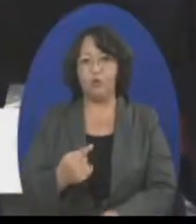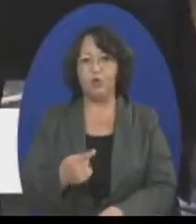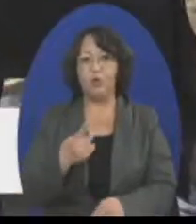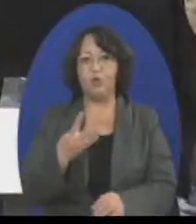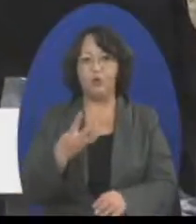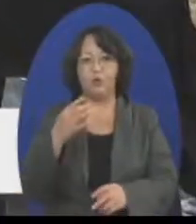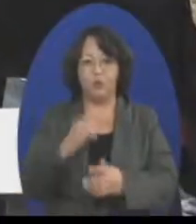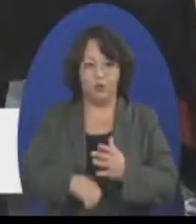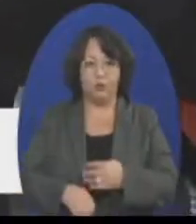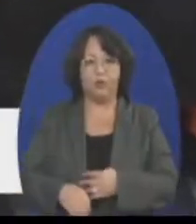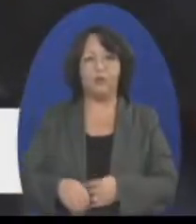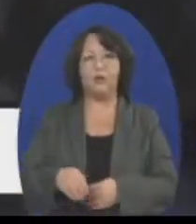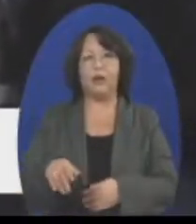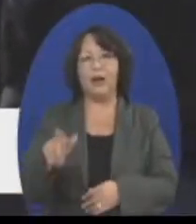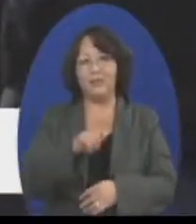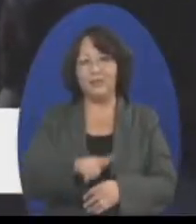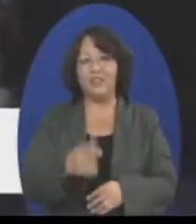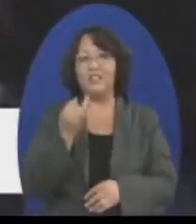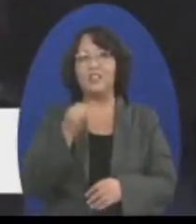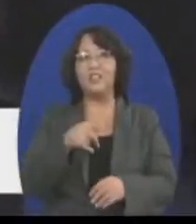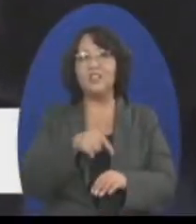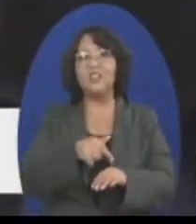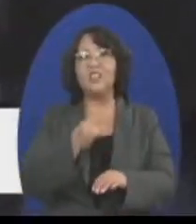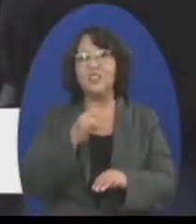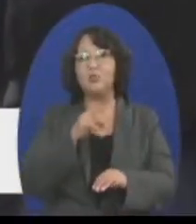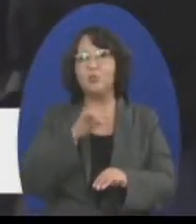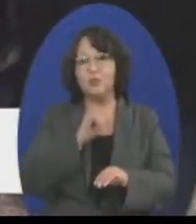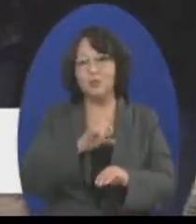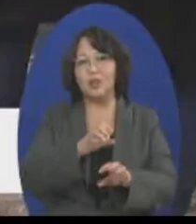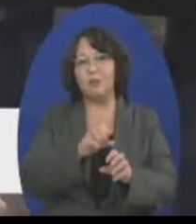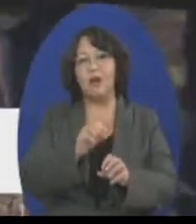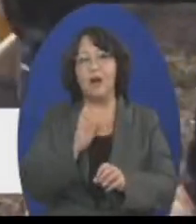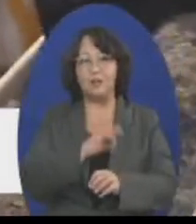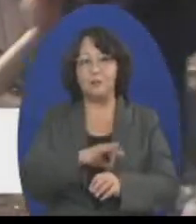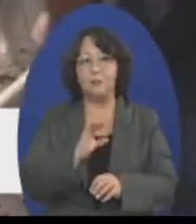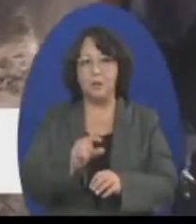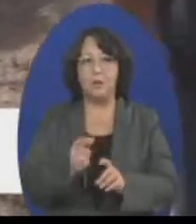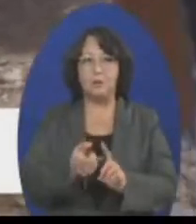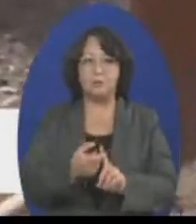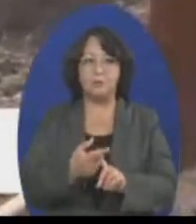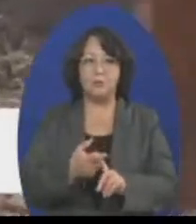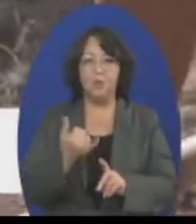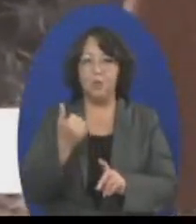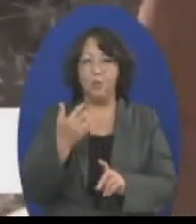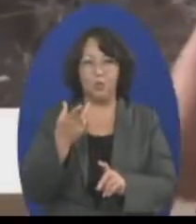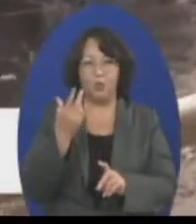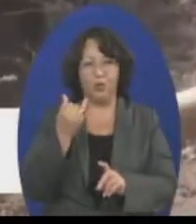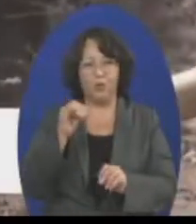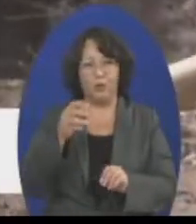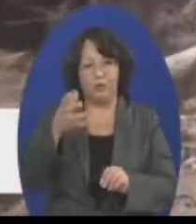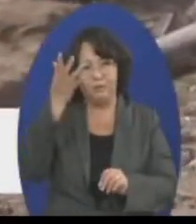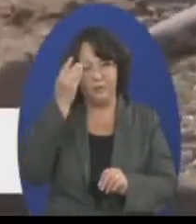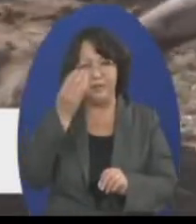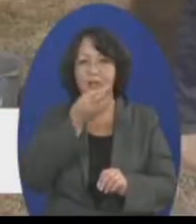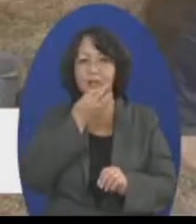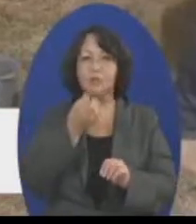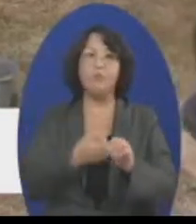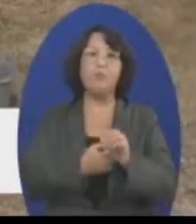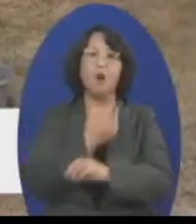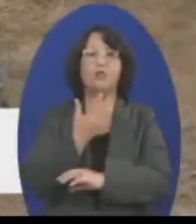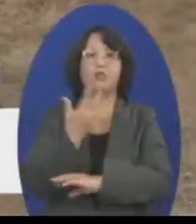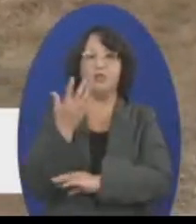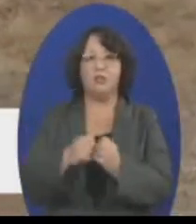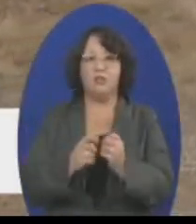ордог. Гадаргын усыг баг хэрэглэдэг орны тоонд ордог. Усгүй дэх аюул бидэнд ойрхон байдаг. Тиймээс мод тарих нь нэн чухал асуудал болж